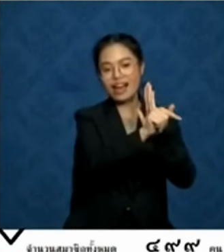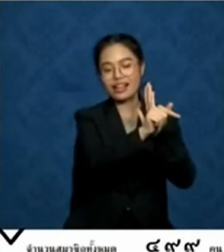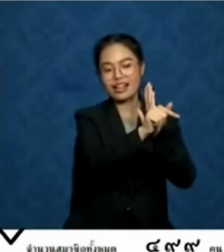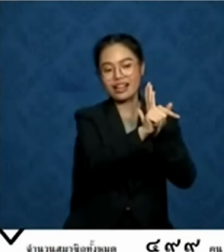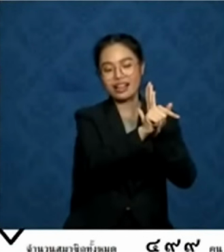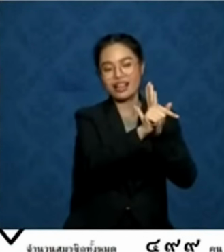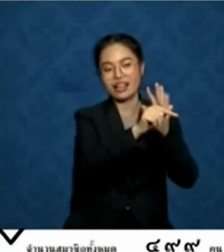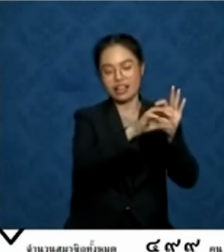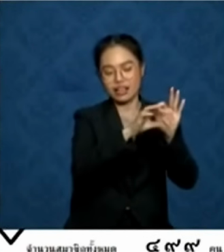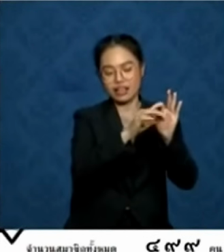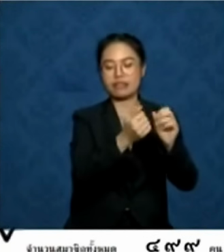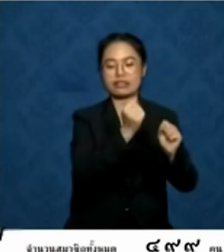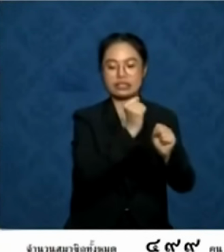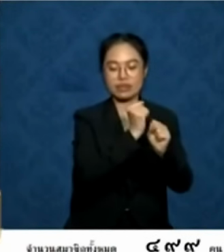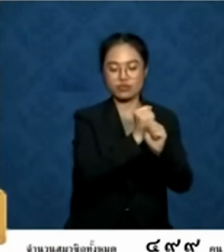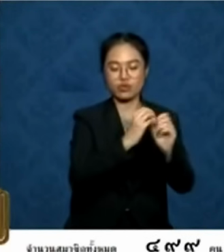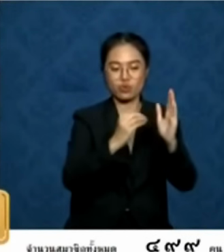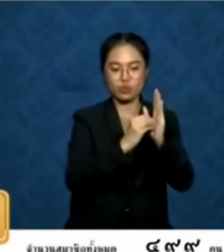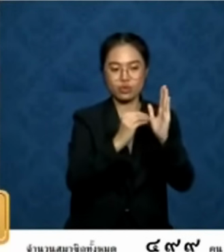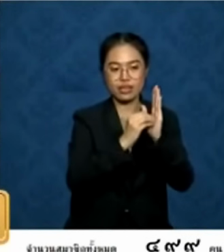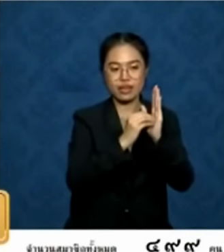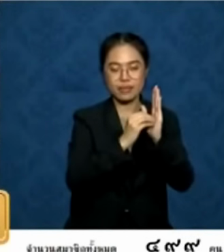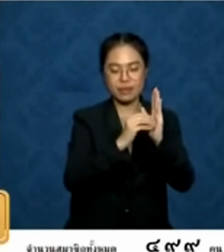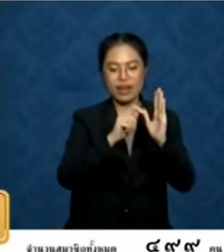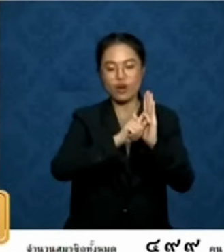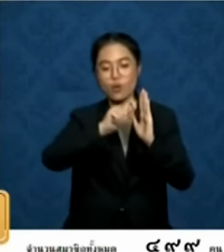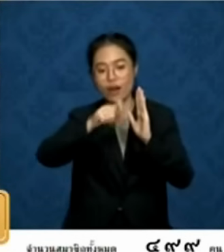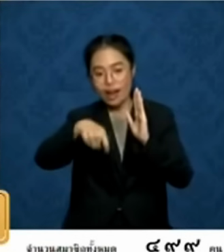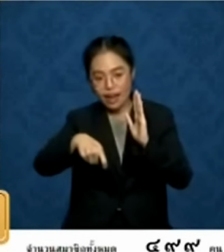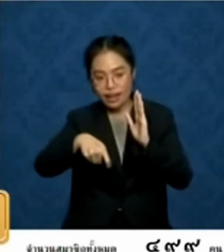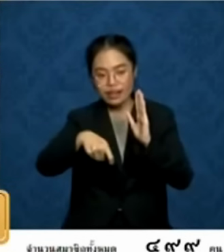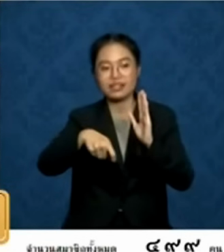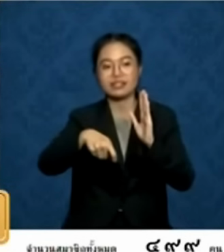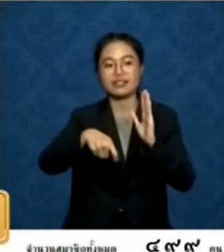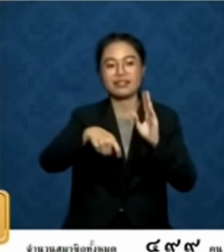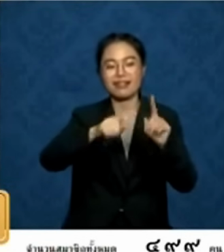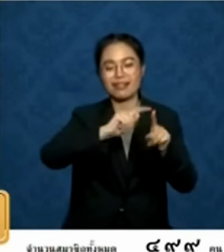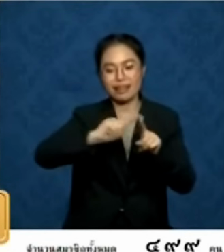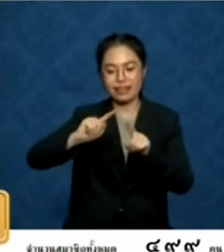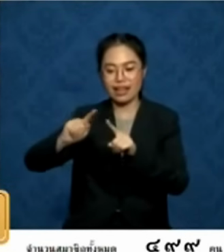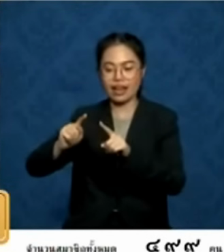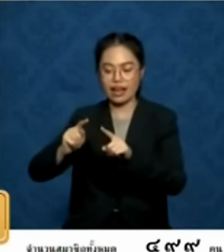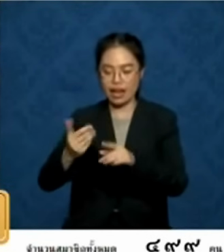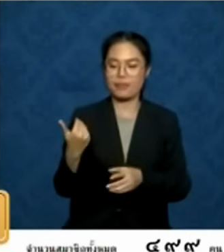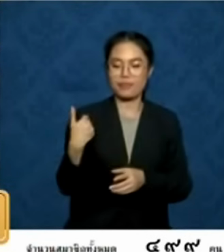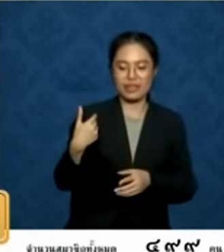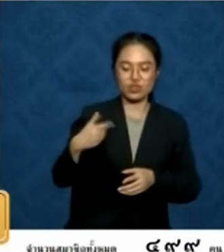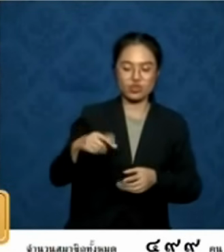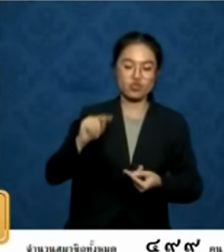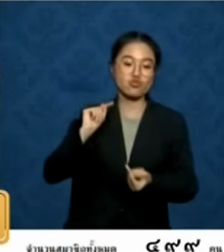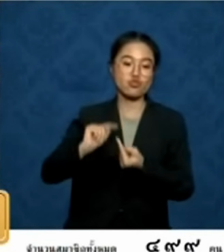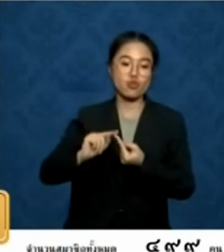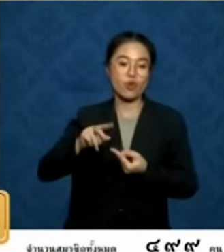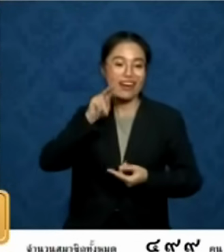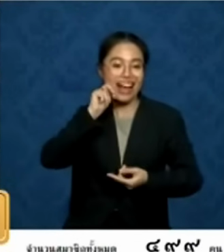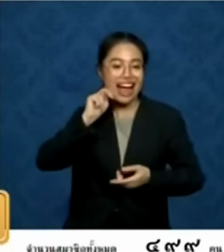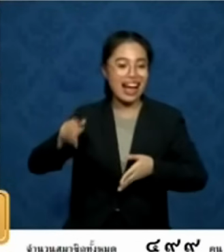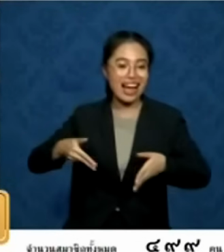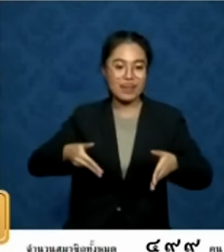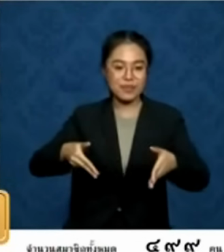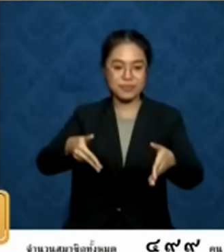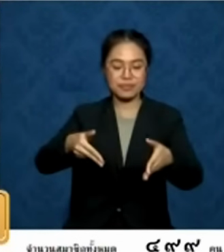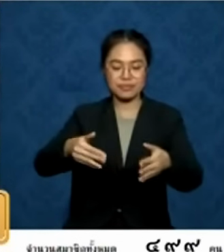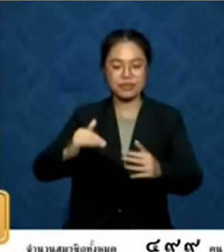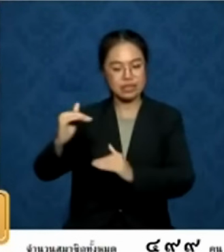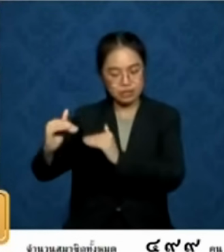1ช่วงกรุงเทพมหานครนครราชสีมาทางน้ำพัฒนาปรับปรุงโครงสร้างพื้นฐ